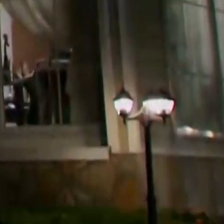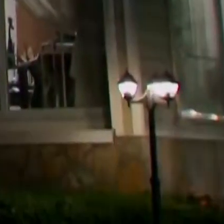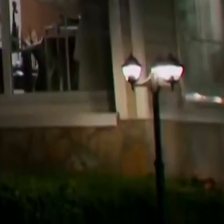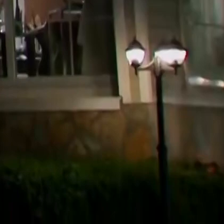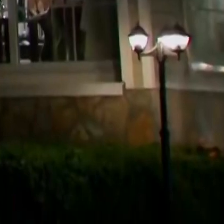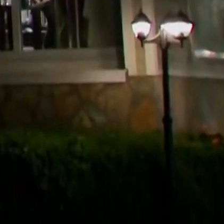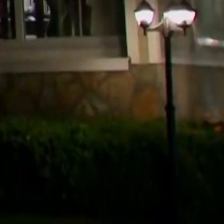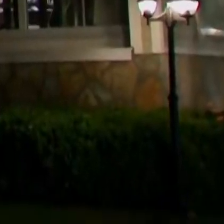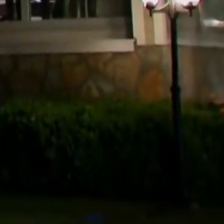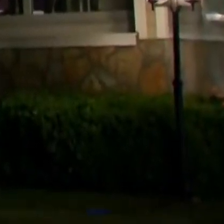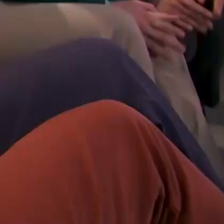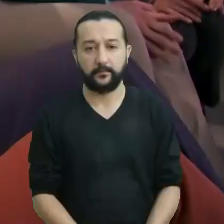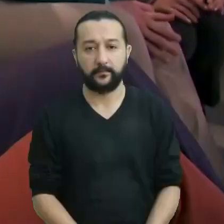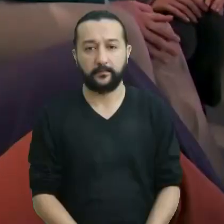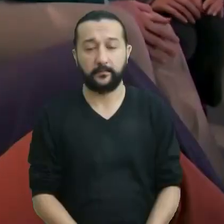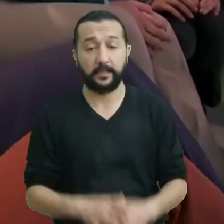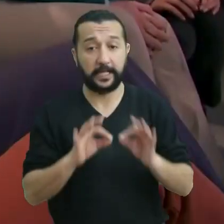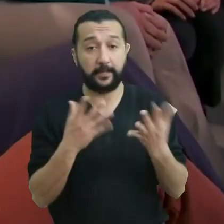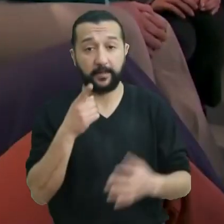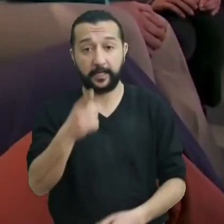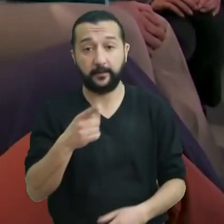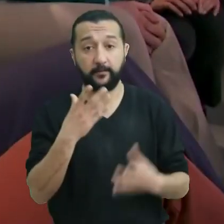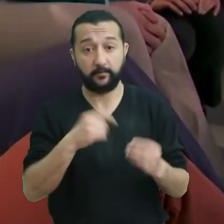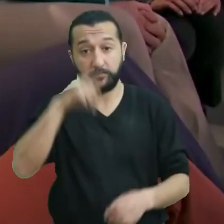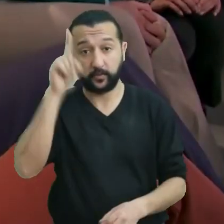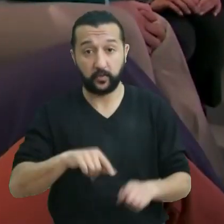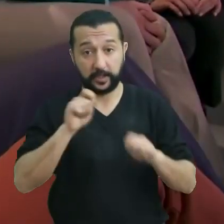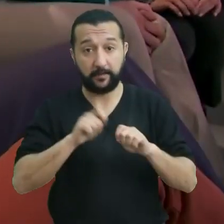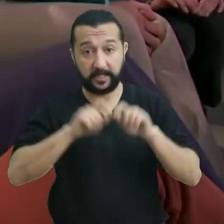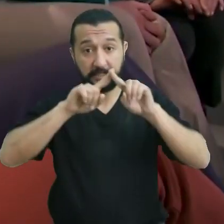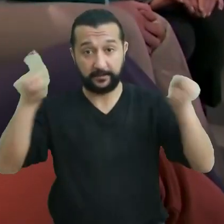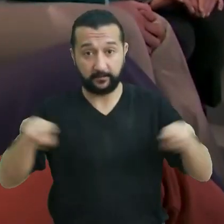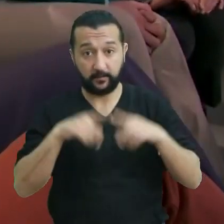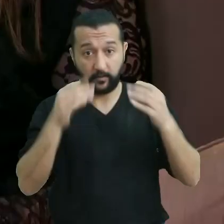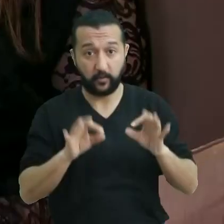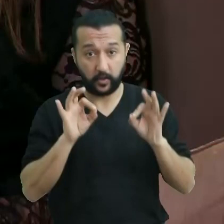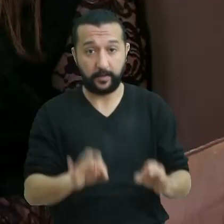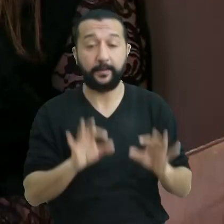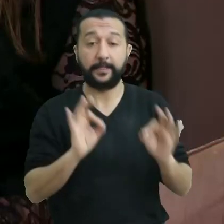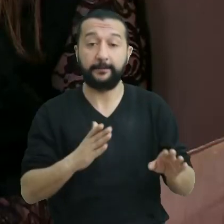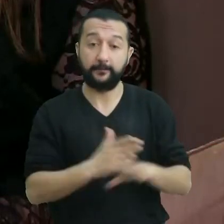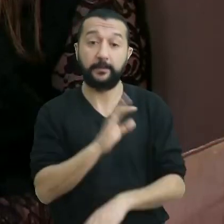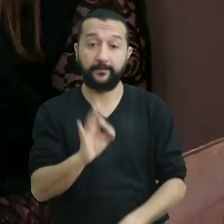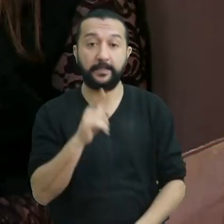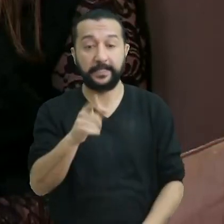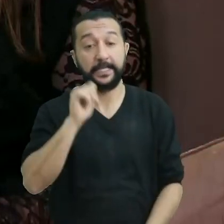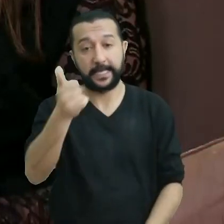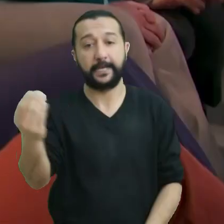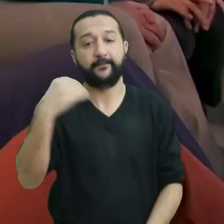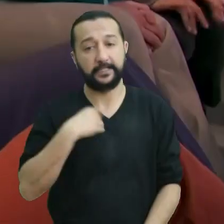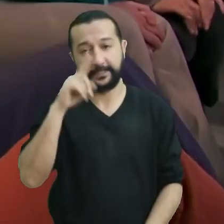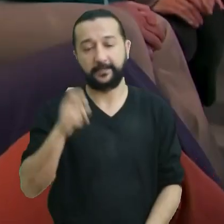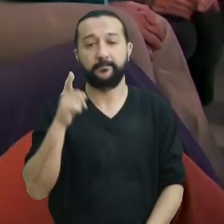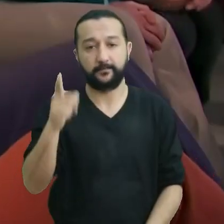balıkçı teknesi. Gece vakti villa. Demek bir gün sürecekmiş fotoğrafın çerçevelenmesi ha? Serpil, yarın